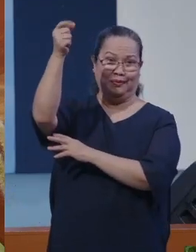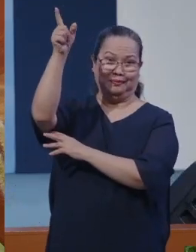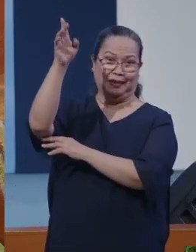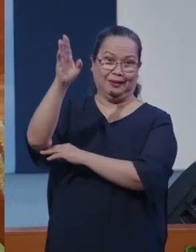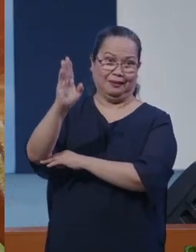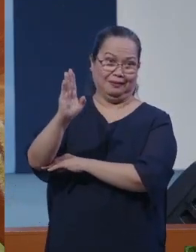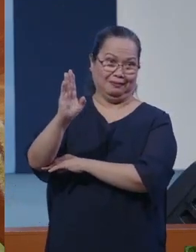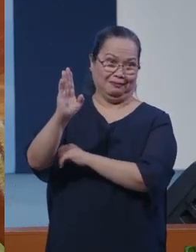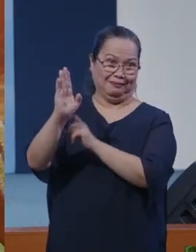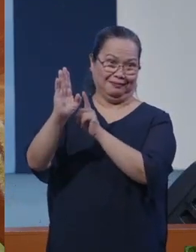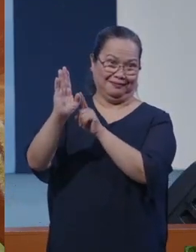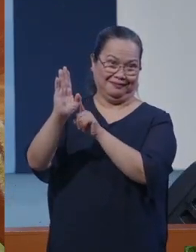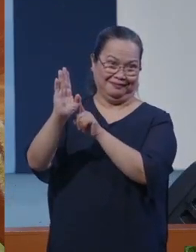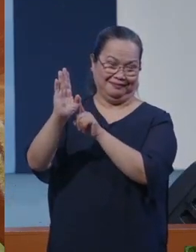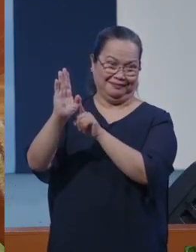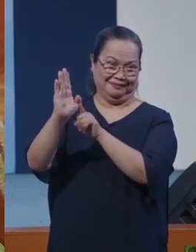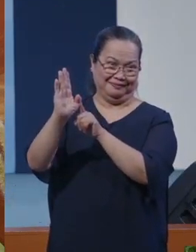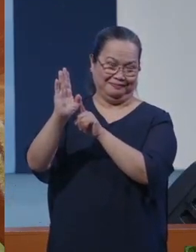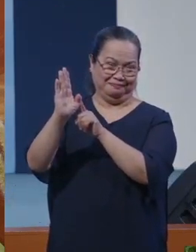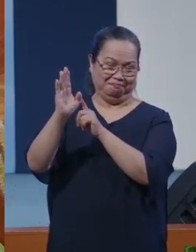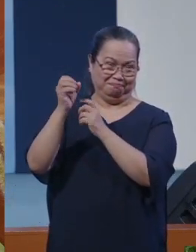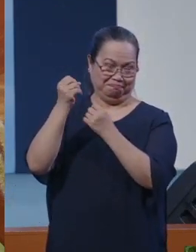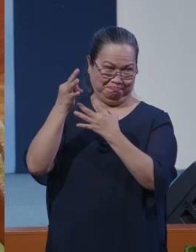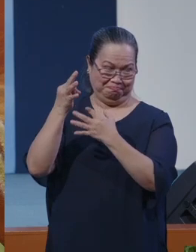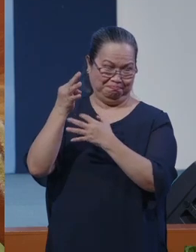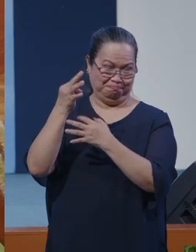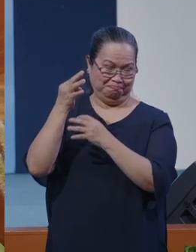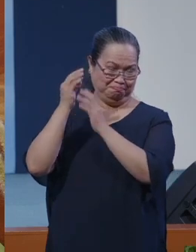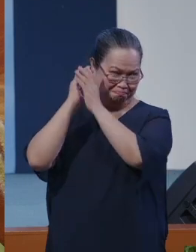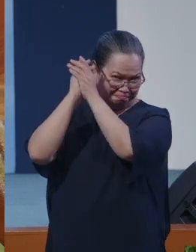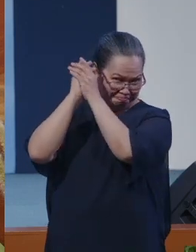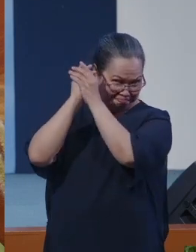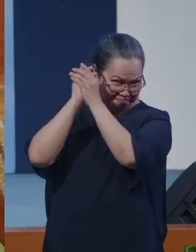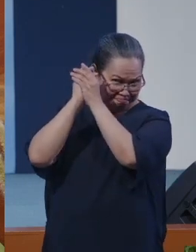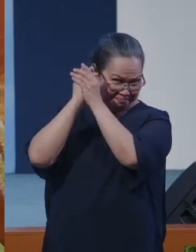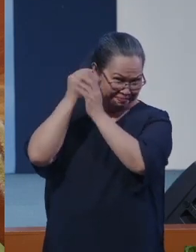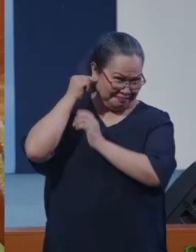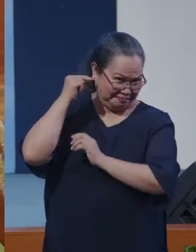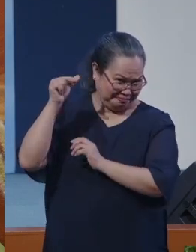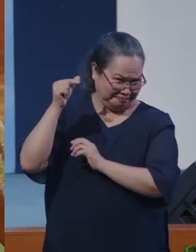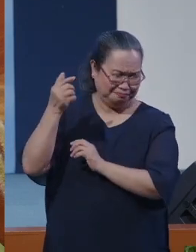Marami pa po, Haggai 2:8, "The silver and the gold, they are mine."